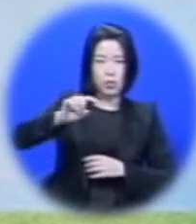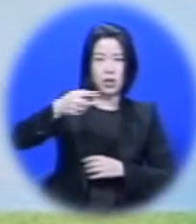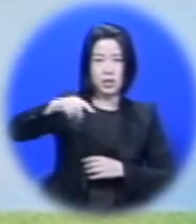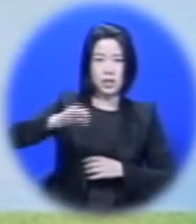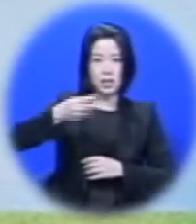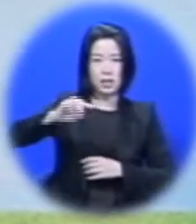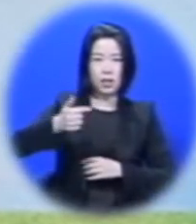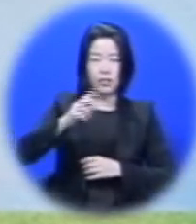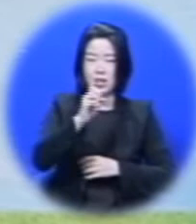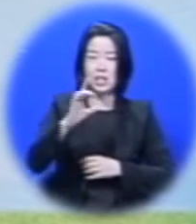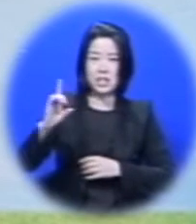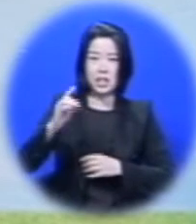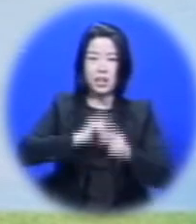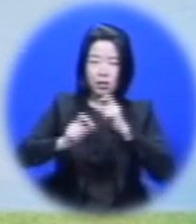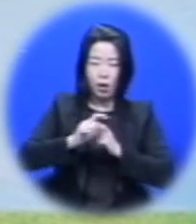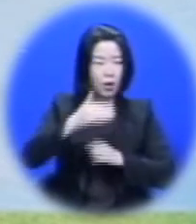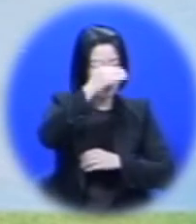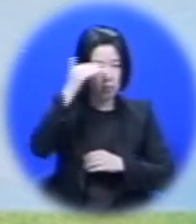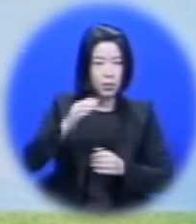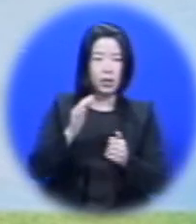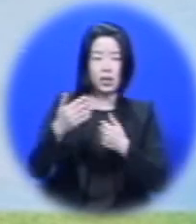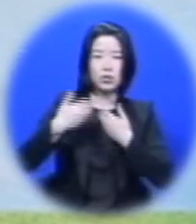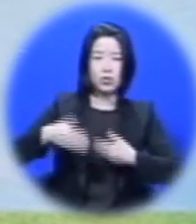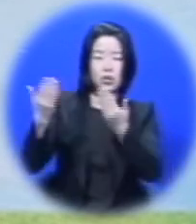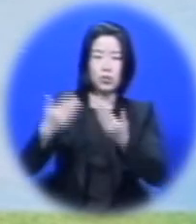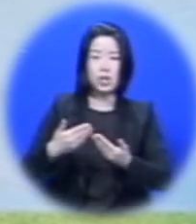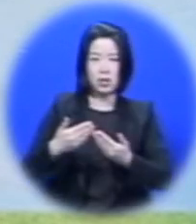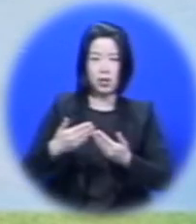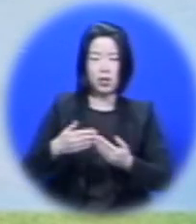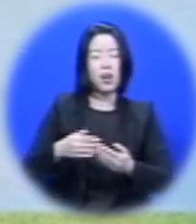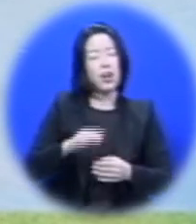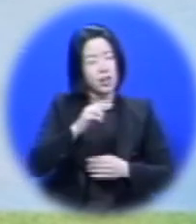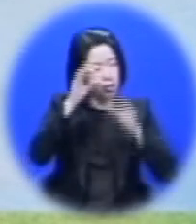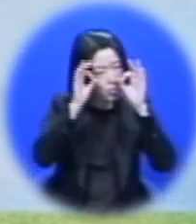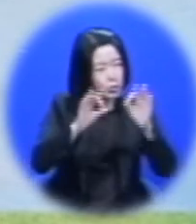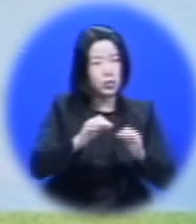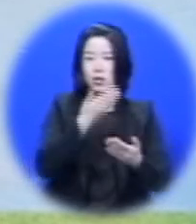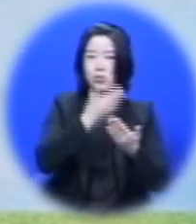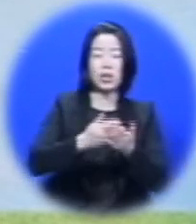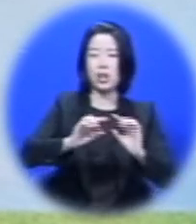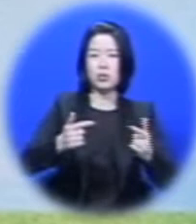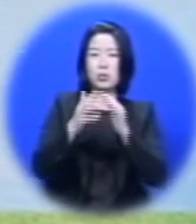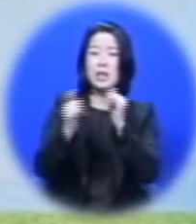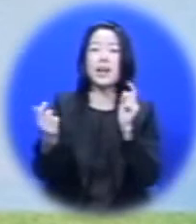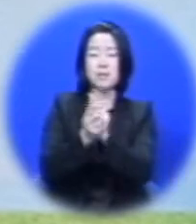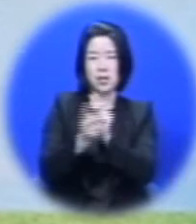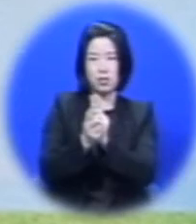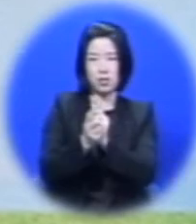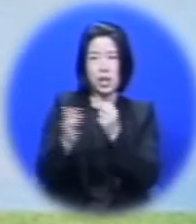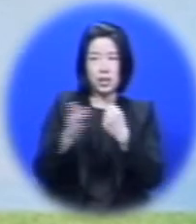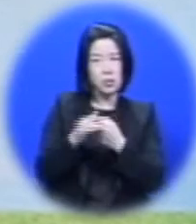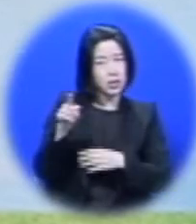쓰시는 분이세요. 저는 보는 게 하나님의 뜻이 아니고 사람이 하나님의 뜻인데. 그래서 그 집사님이